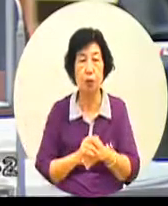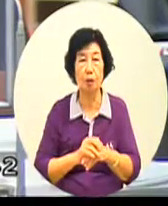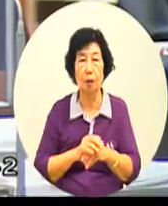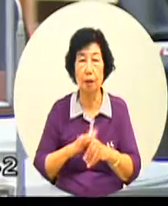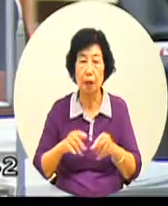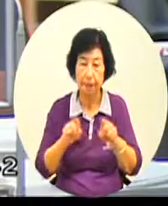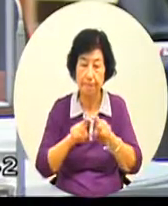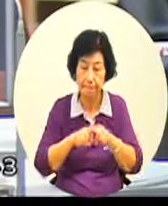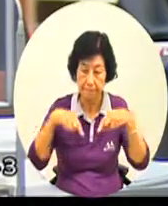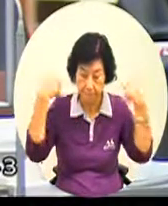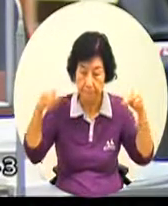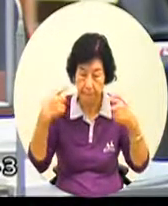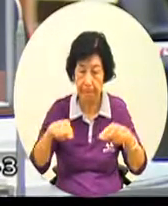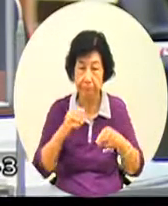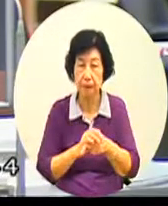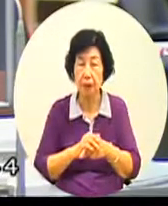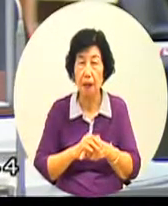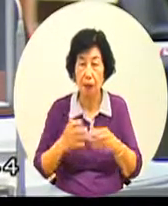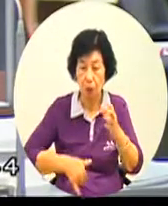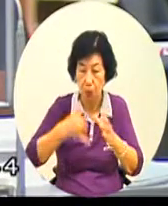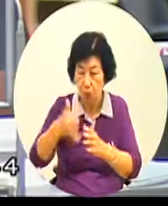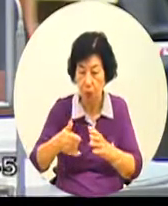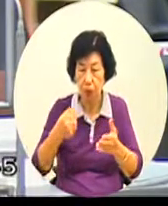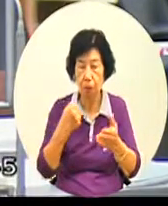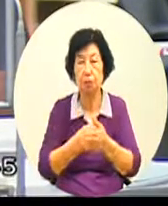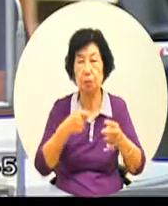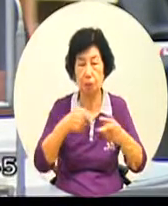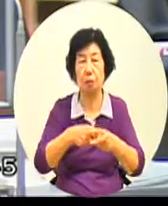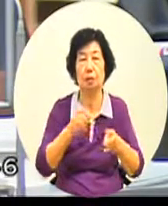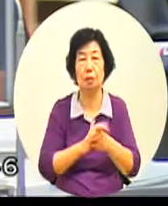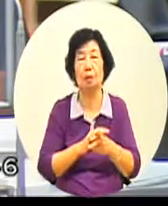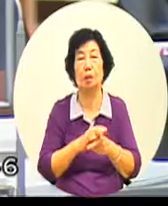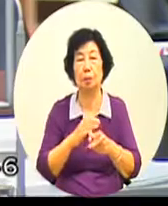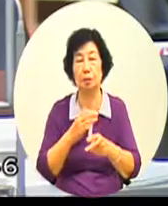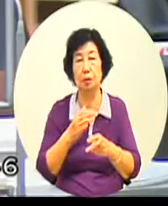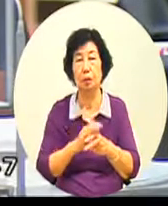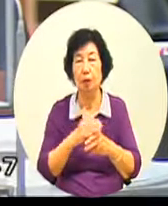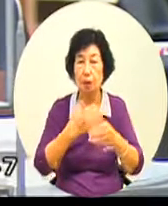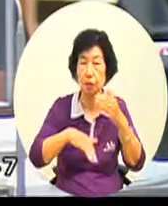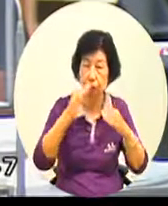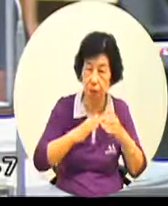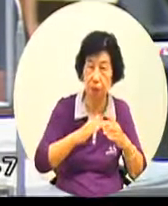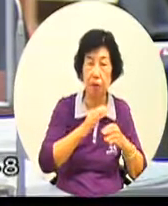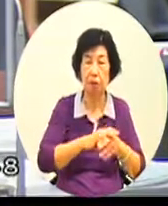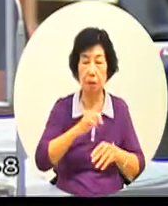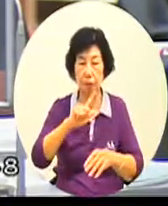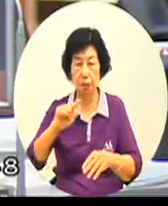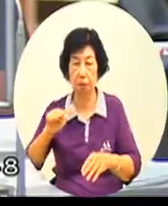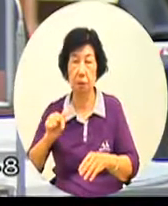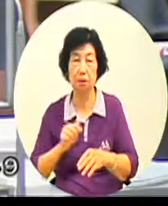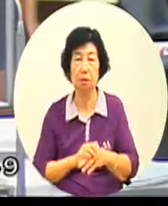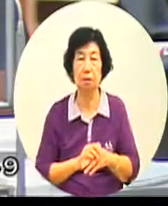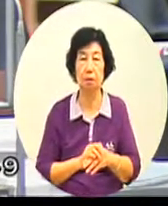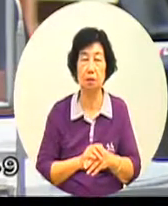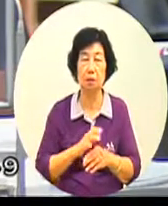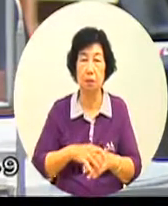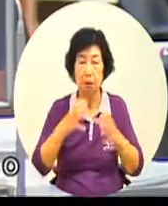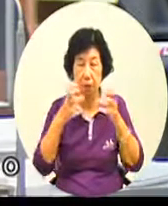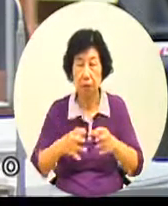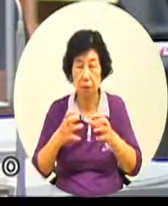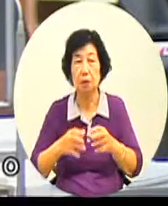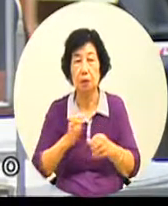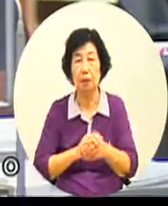工，学校的一个志工，好，所以跟学校的一个师资，还有我们教设备的一个资源